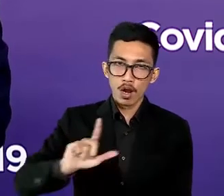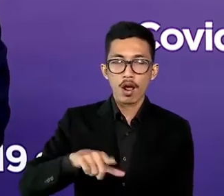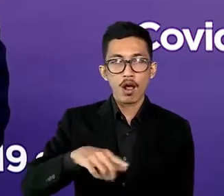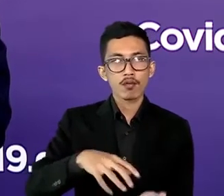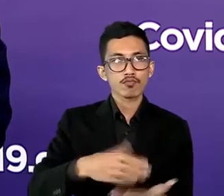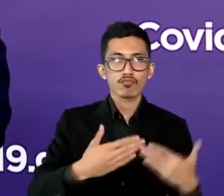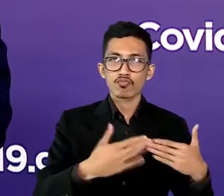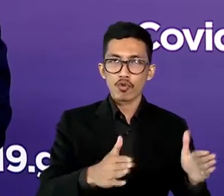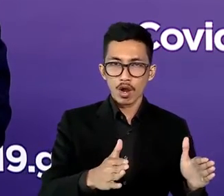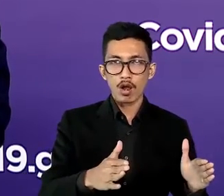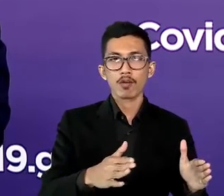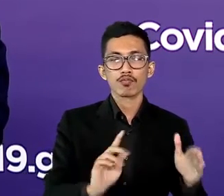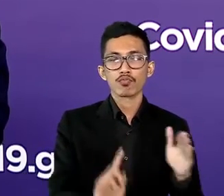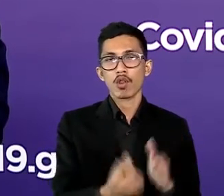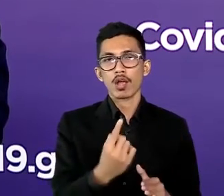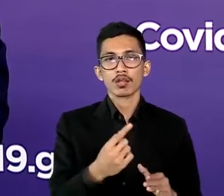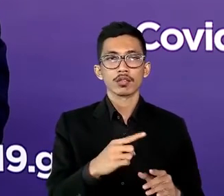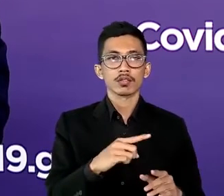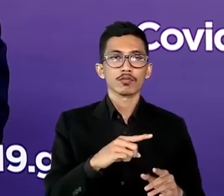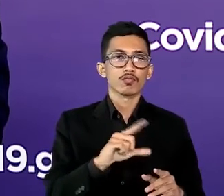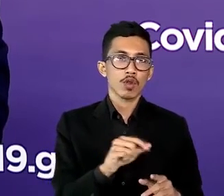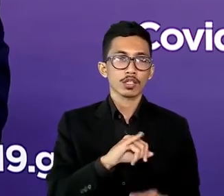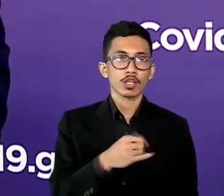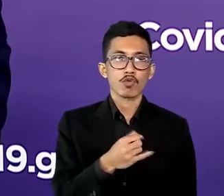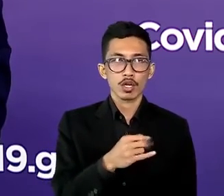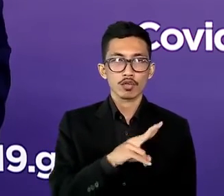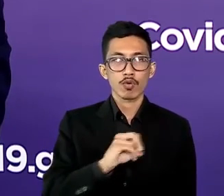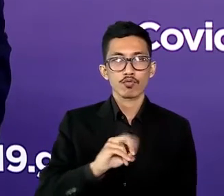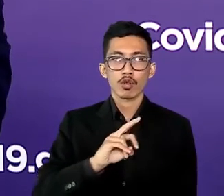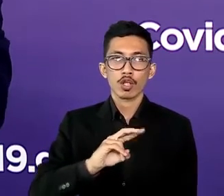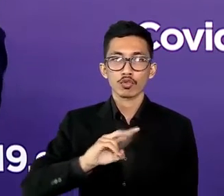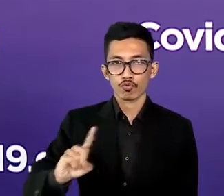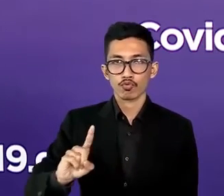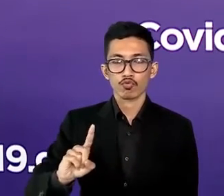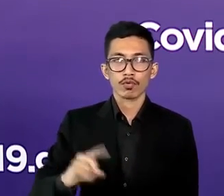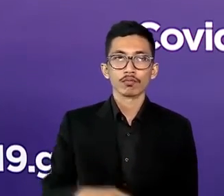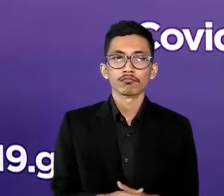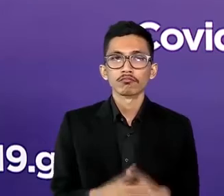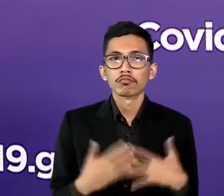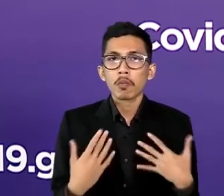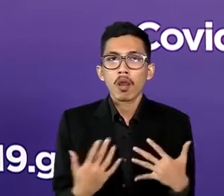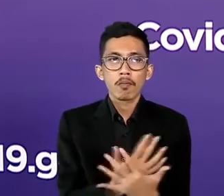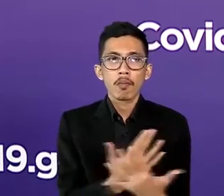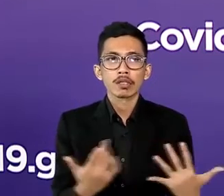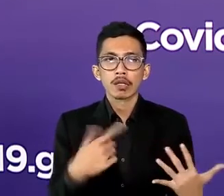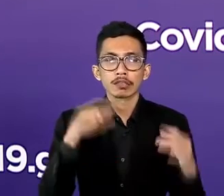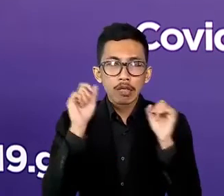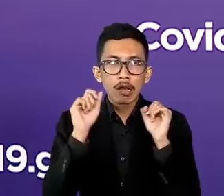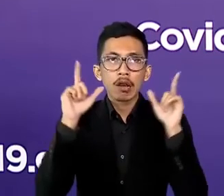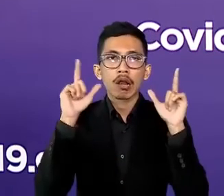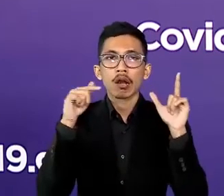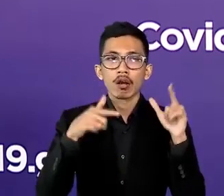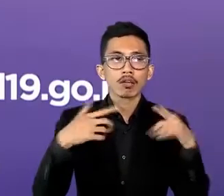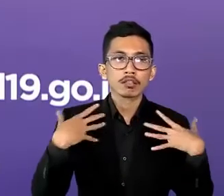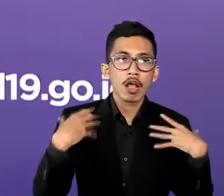diaktivasi sejak PPKM per Januari 2021. Lantas bagaimana menumbuhkan kesadaran menuju kebiasaan baru yang lebih sehat